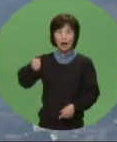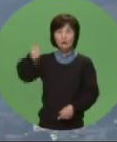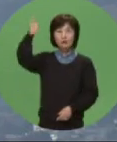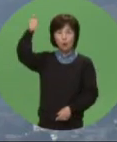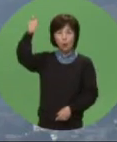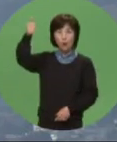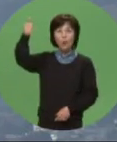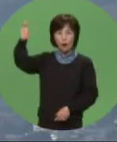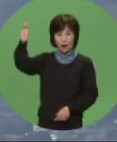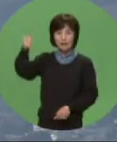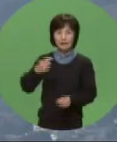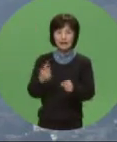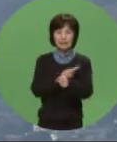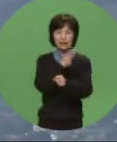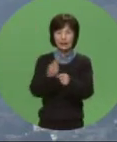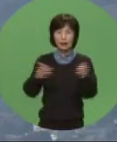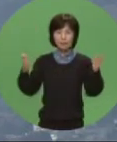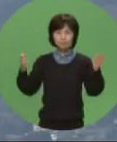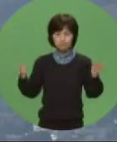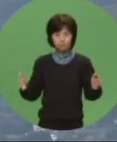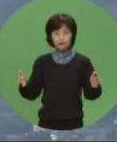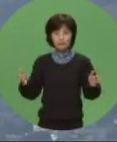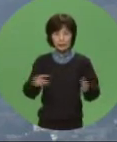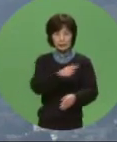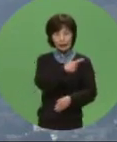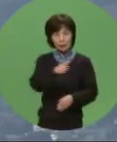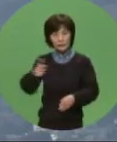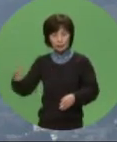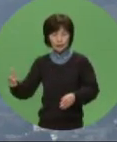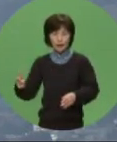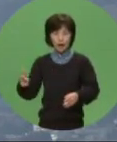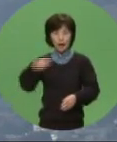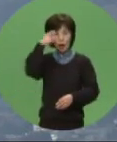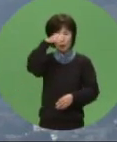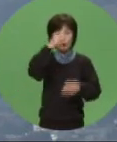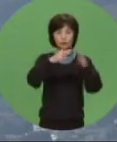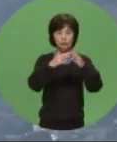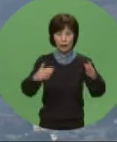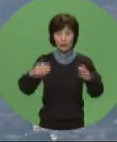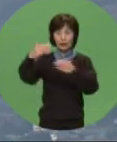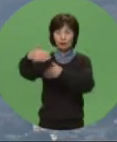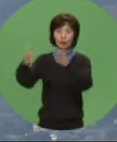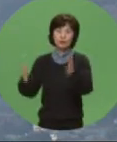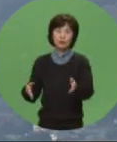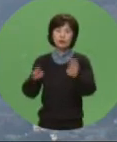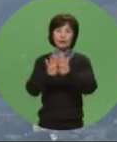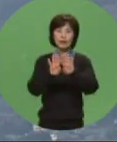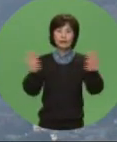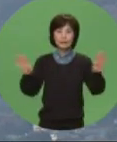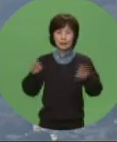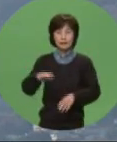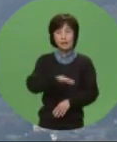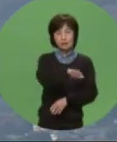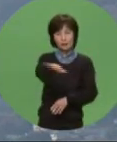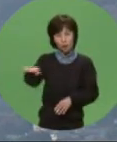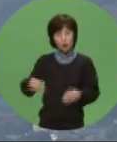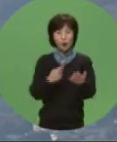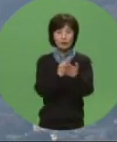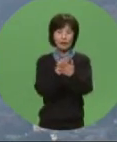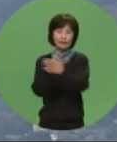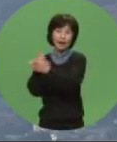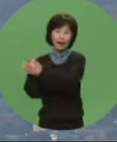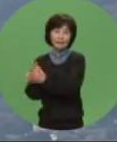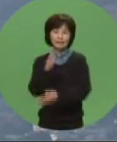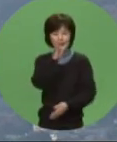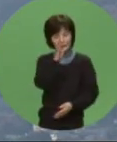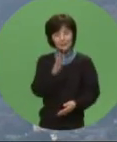一年を通じてさまざまな講習会や教室を企画していますので、皆さんふるって参加してくださいと